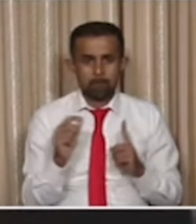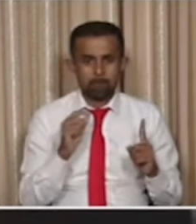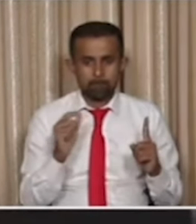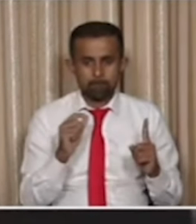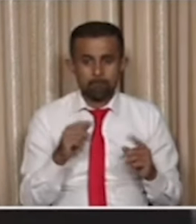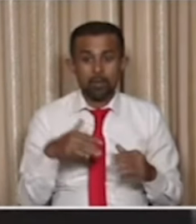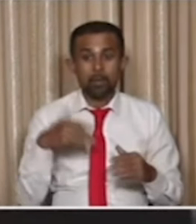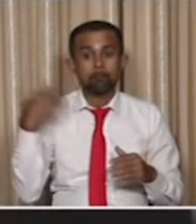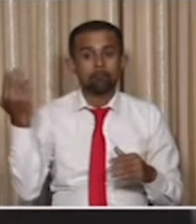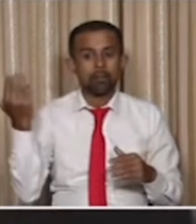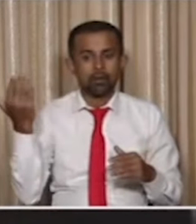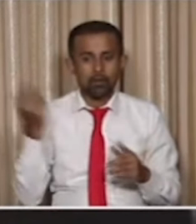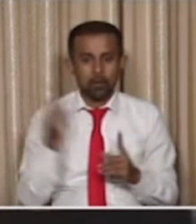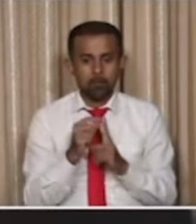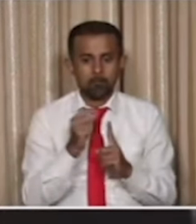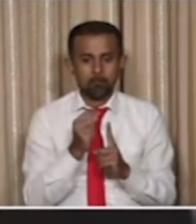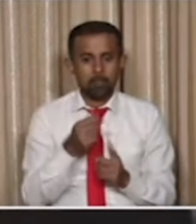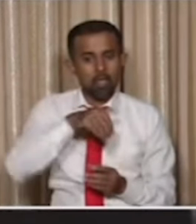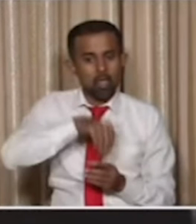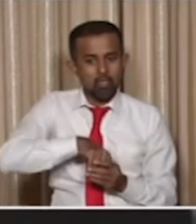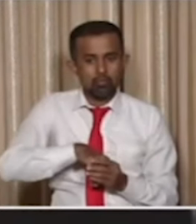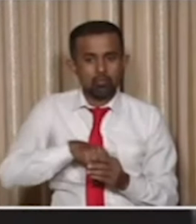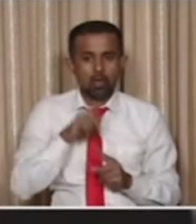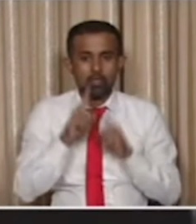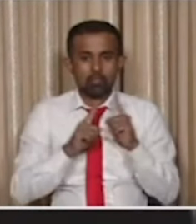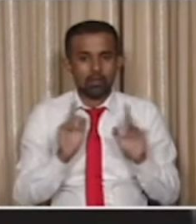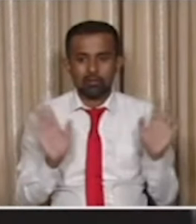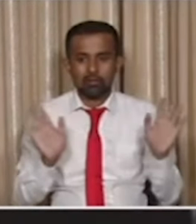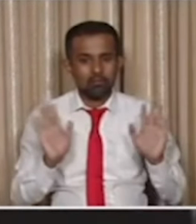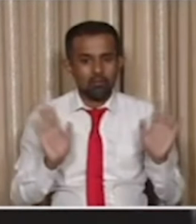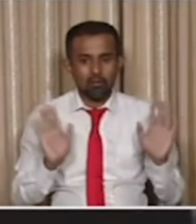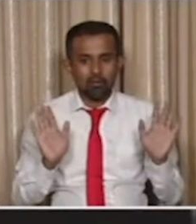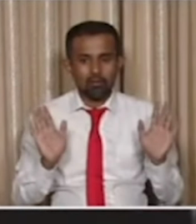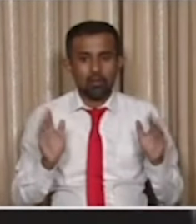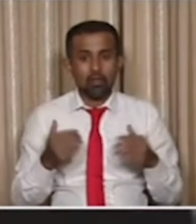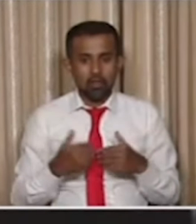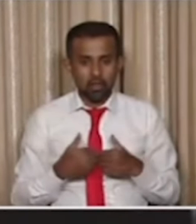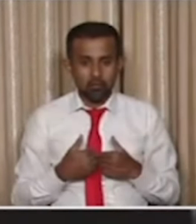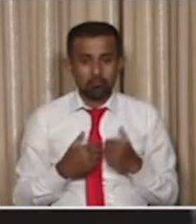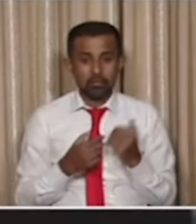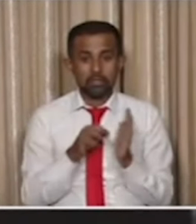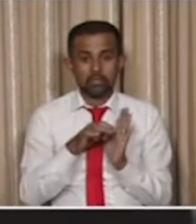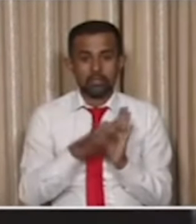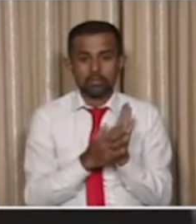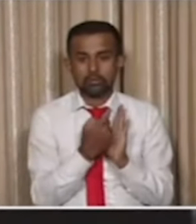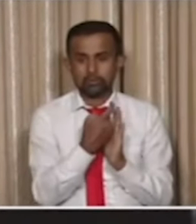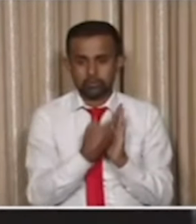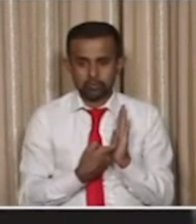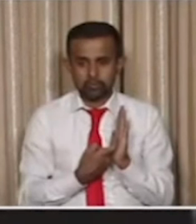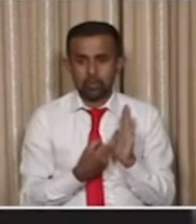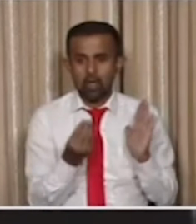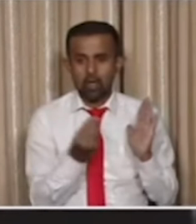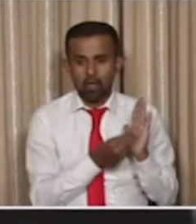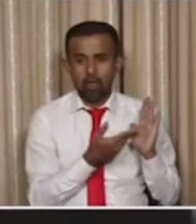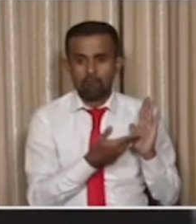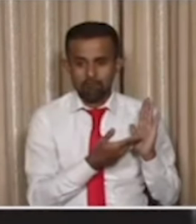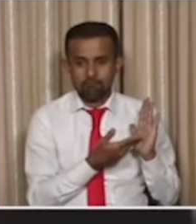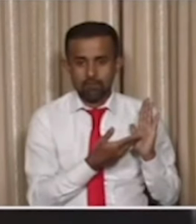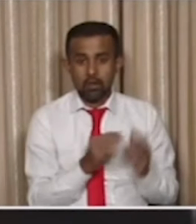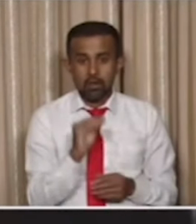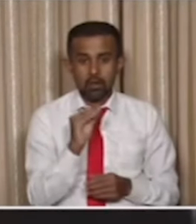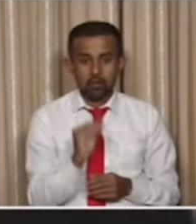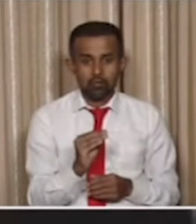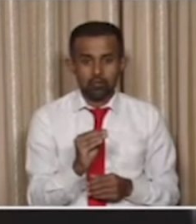පාර්ලිමේන්තුවේ පිටත වගේම මේ පාර්ලිමේන්තුව තුලත් කතා කරන්න බෑ. ඒක අපේ ස්ථාවර නියෝගවල නිශ්චිතව සඳහන් වෙනවා.